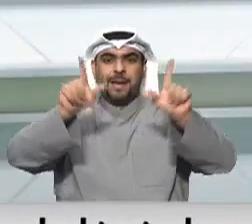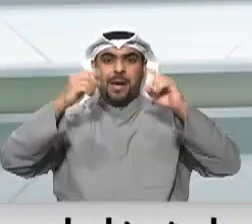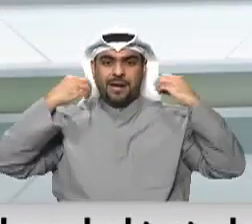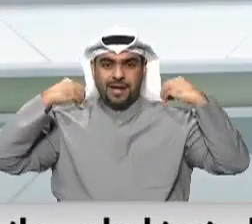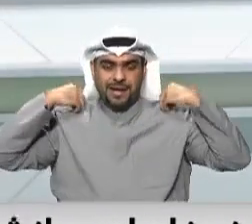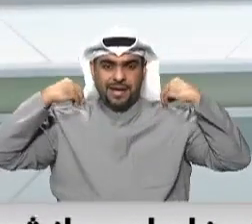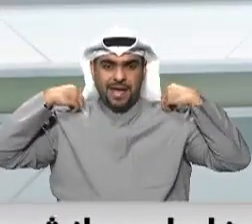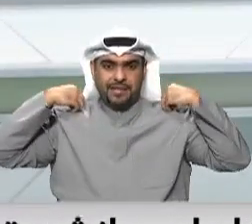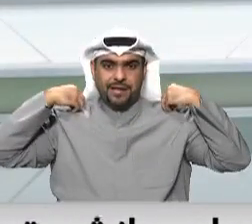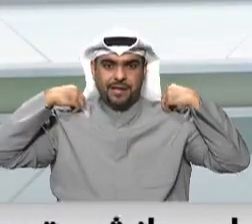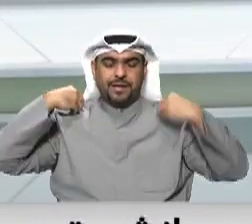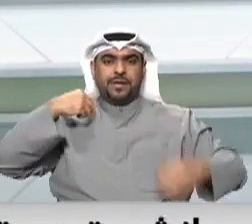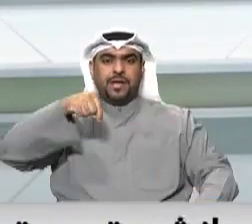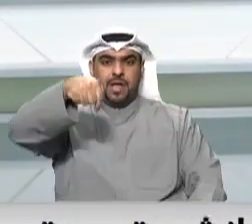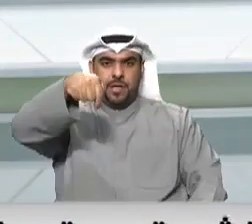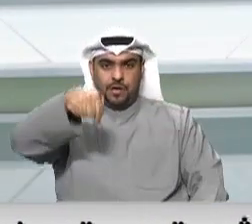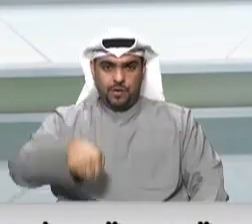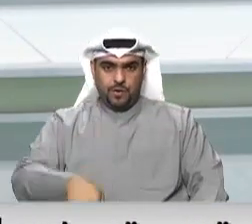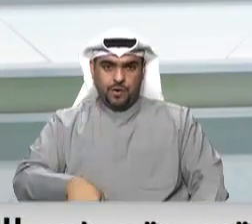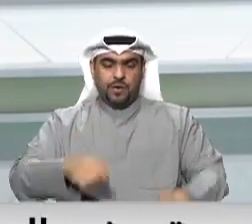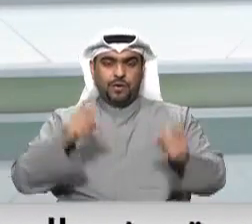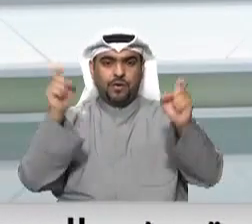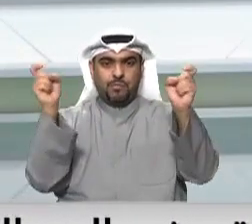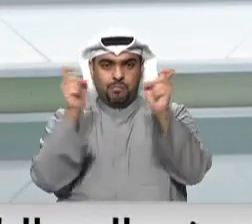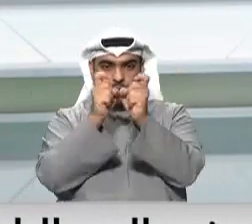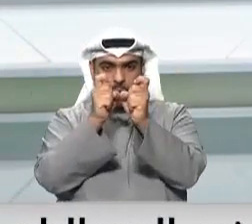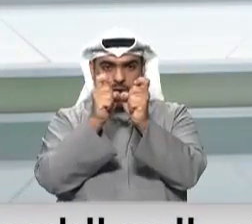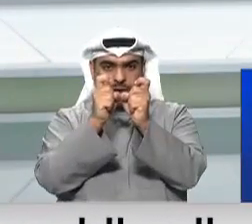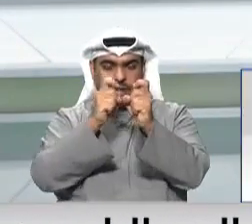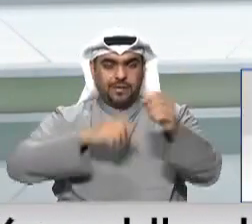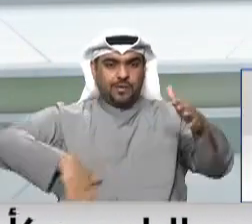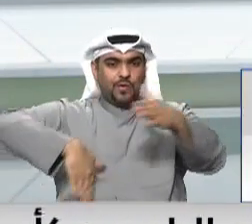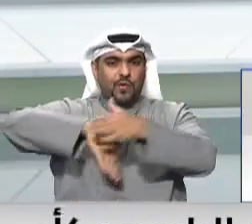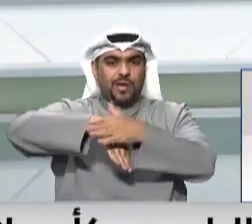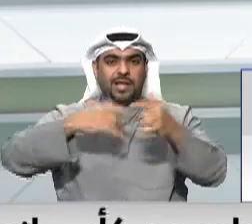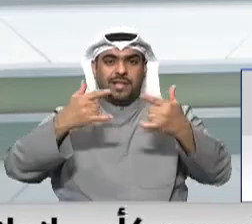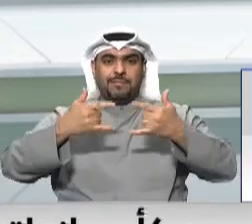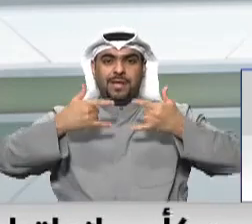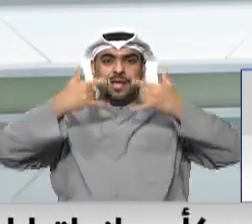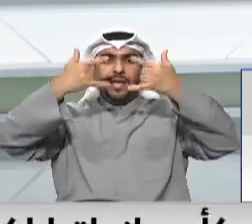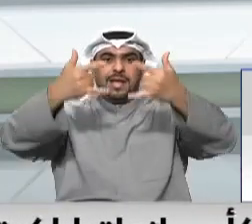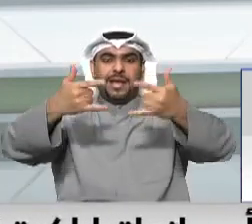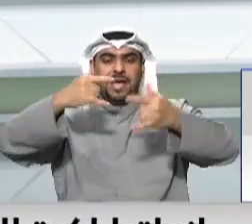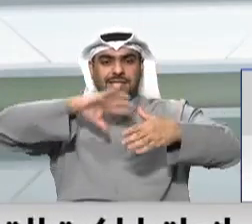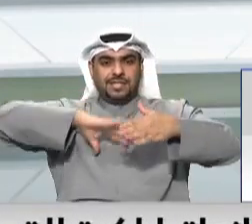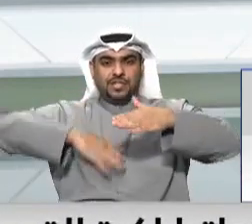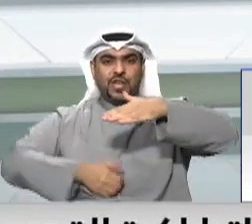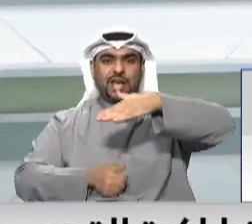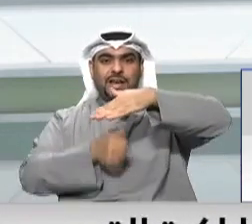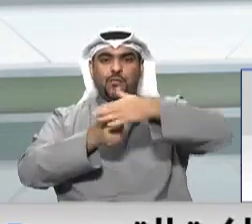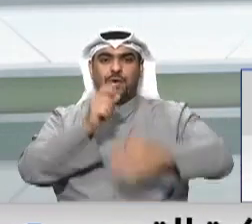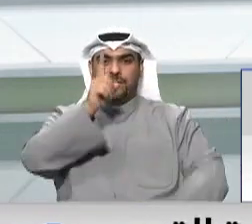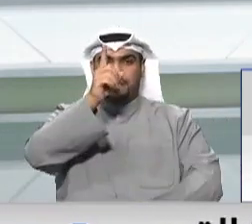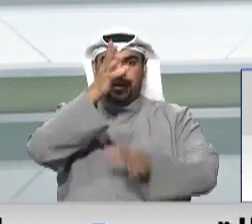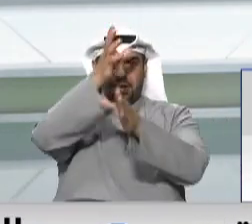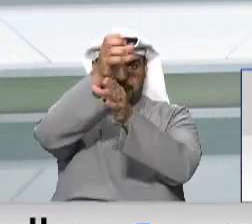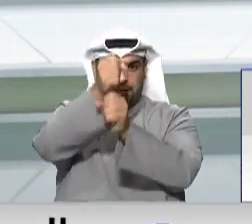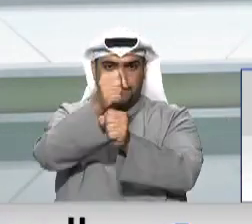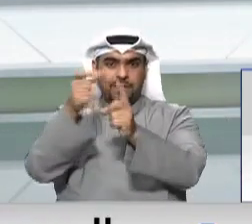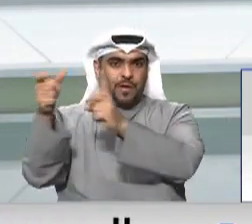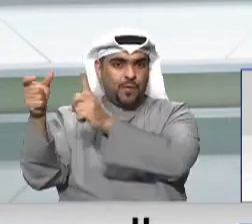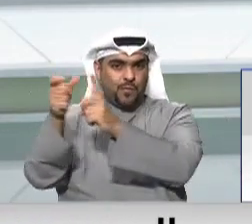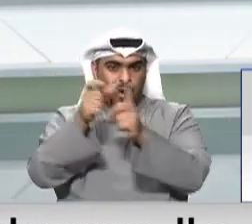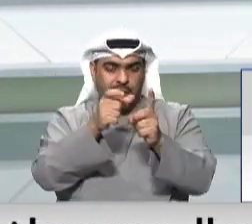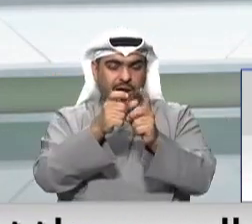تنطلق اليوم مباريات الدور ربع النهائي من بطولة كأس حضرة صاحب السمو أمير البلاد حفظه الله ورعاه لكرة القدم بمواجهتين